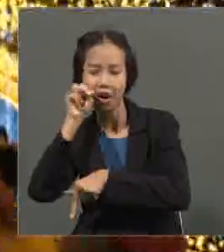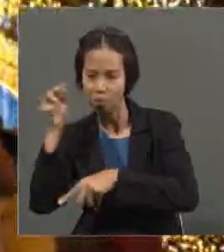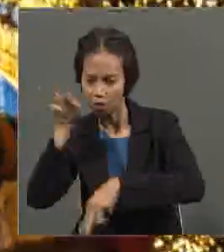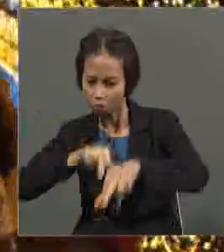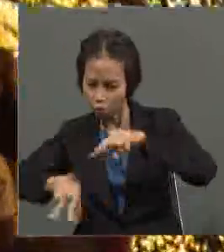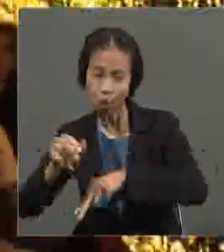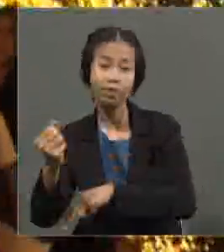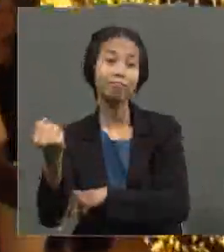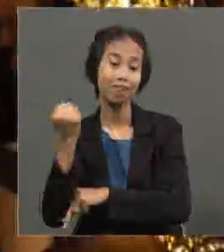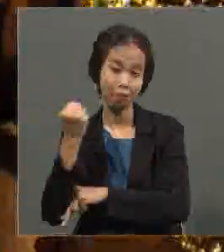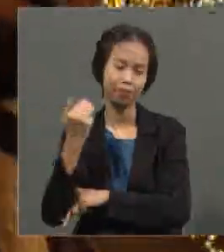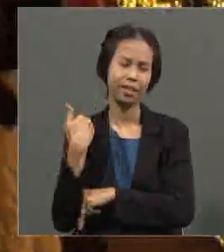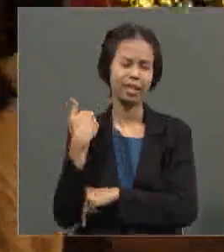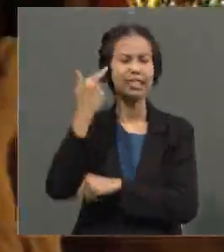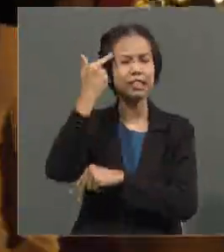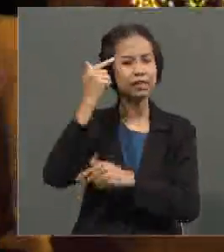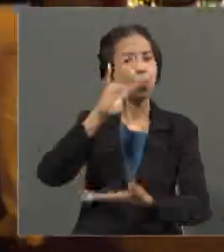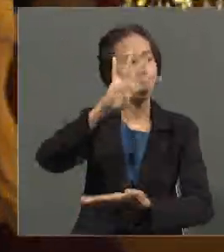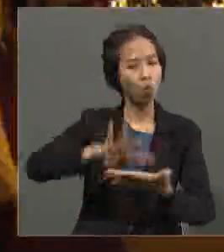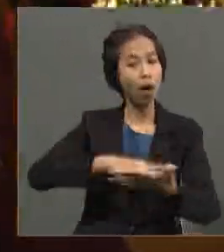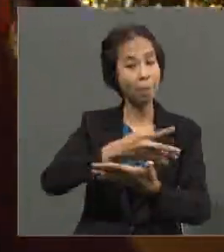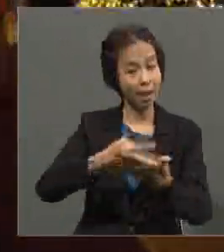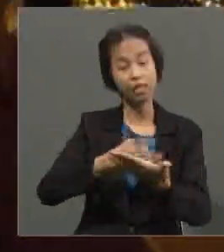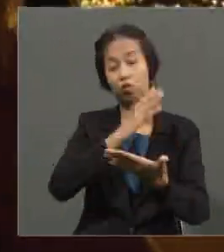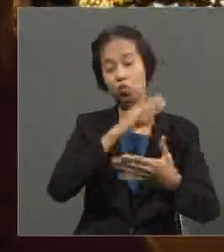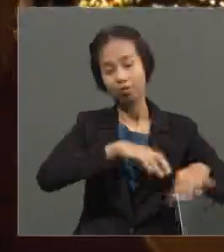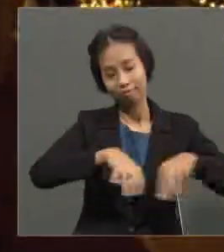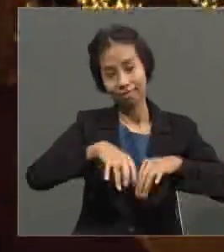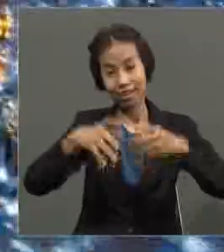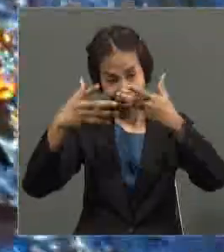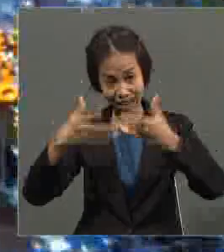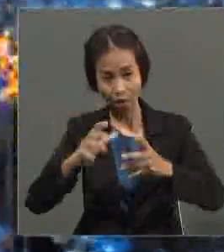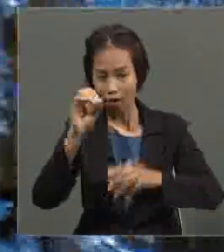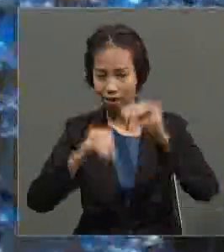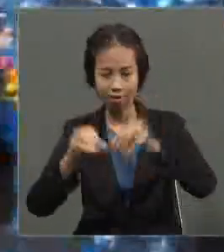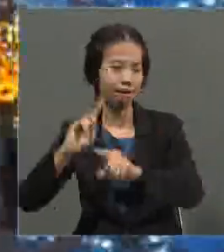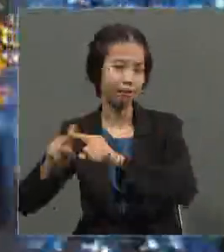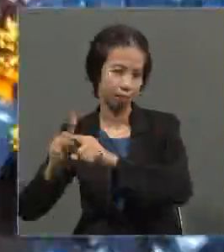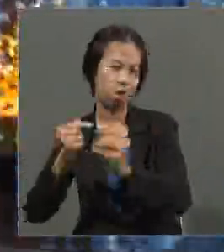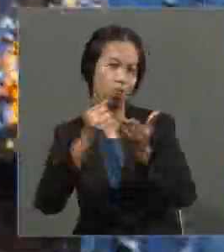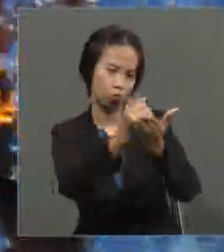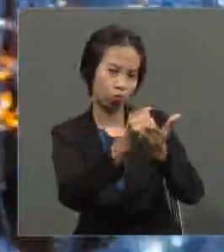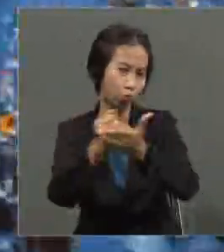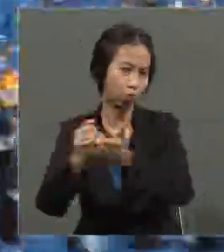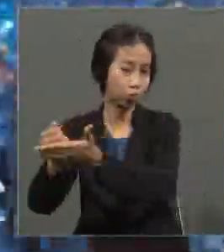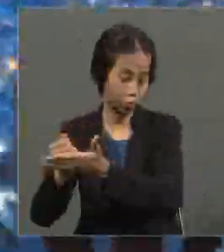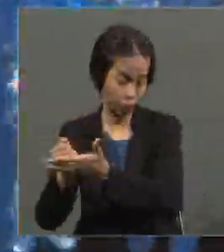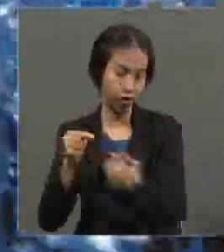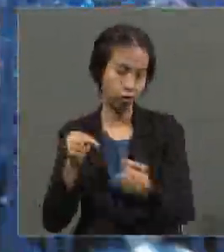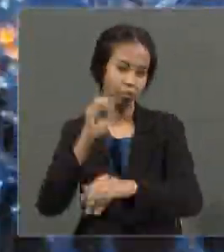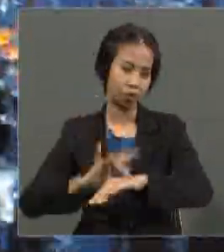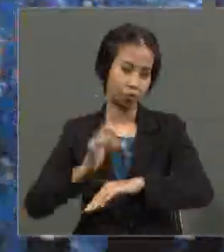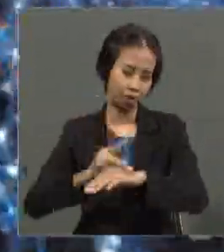อบตทุ่งกงเาก็วางแผนเลยครับร่วมกันเก็บขยะแล้วก็เก็บกระทงในคลองท่าทองใหม่เพื่อรักษาทรัพยากร